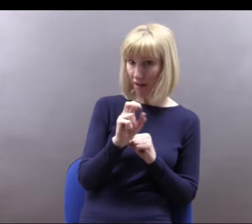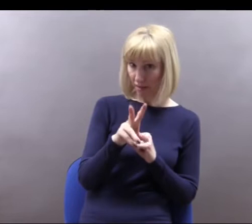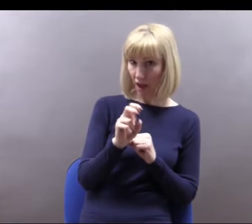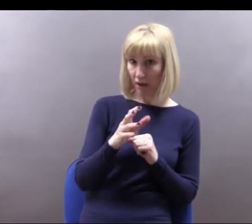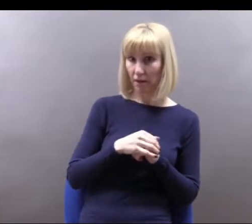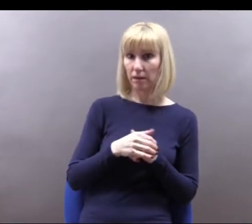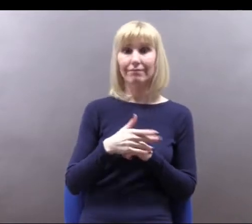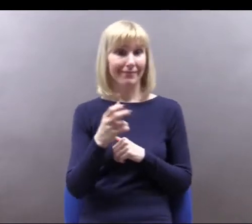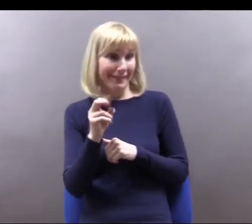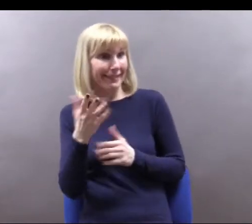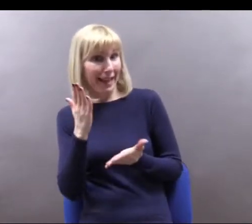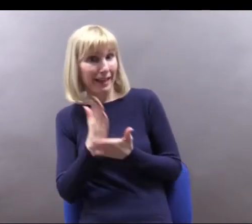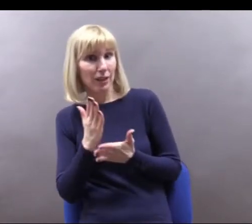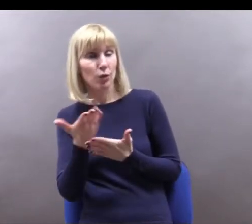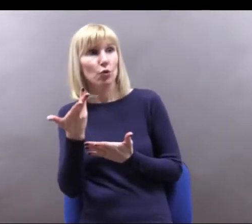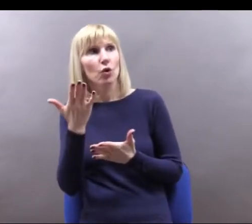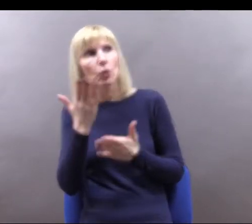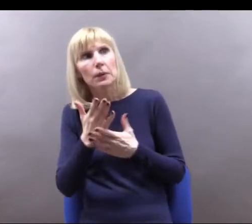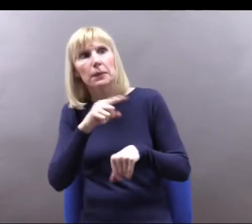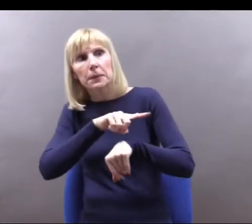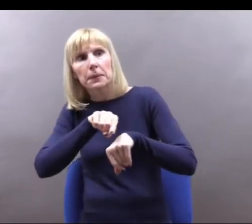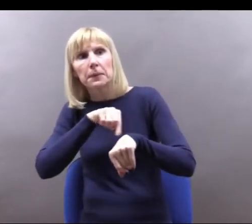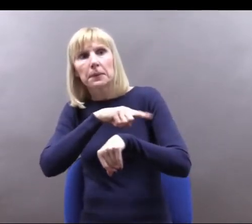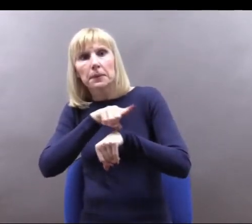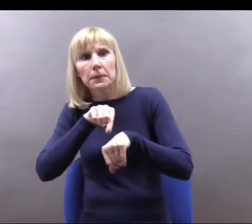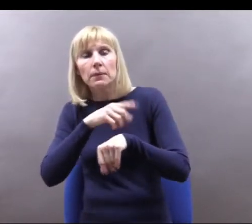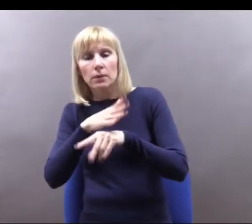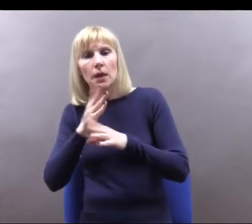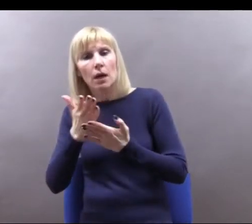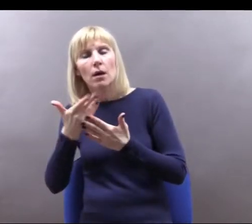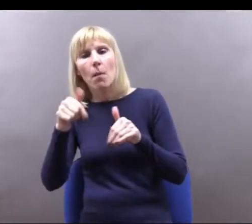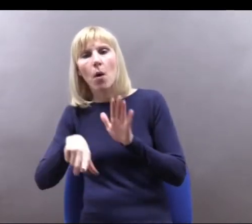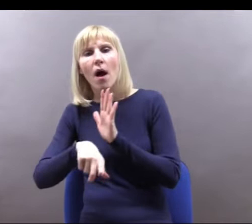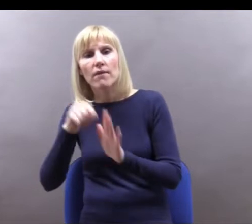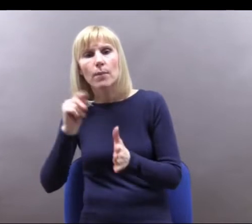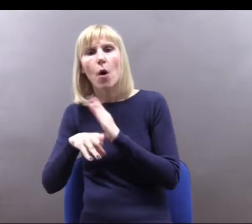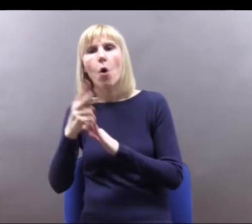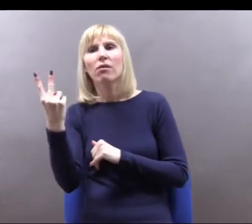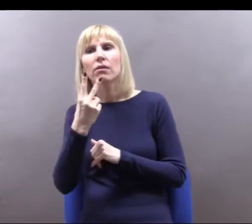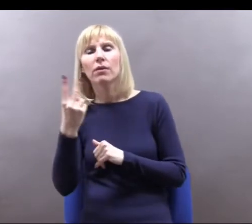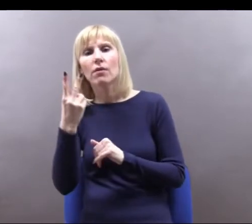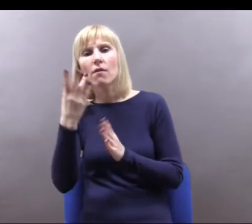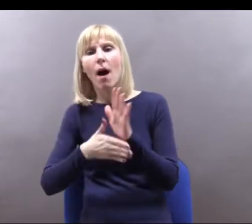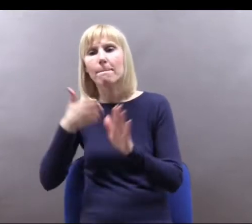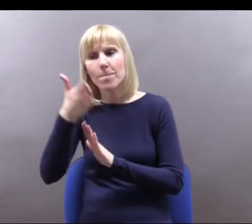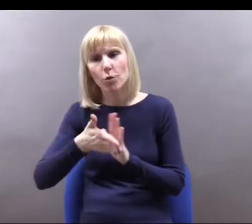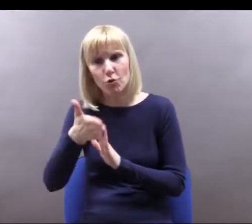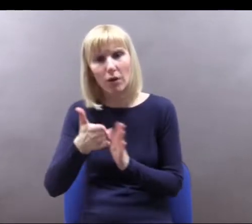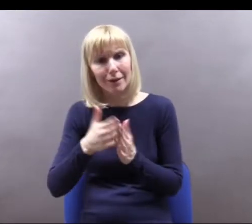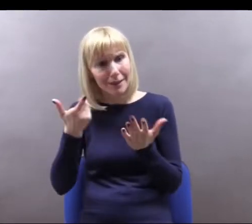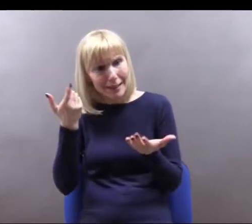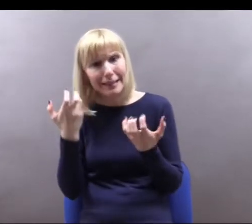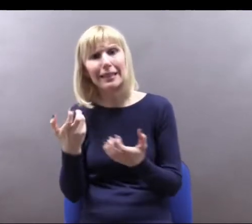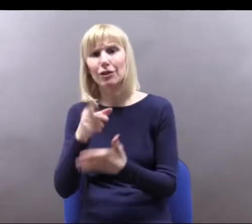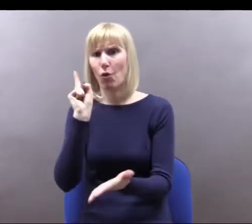W tej chwili pan jest na Niciarce, tak? W tej chwili jestem na Niciarce, przewidziałem czas reakcji, w związku z tym no mam do wyboru ze dwa pociągi,